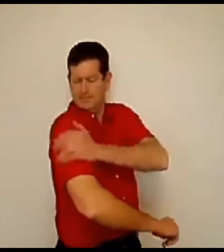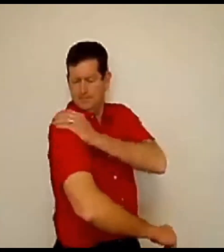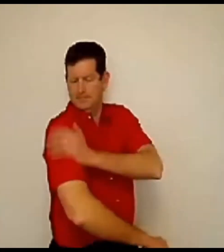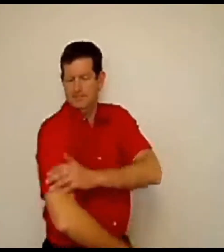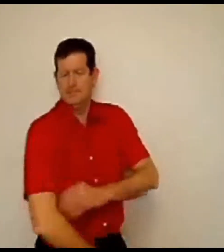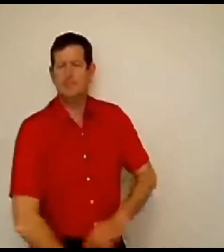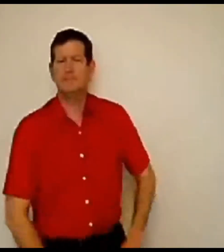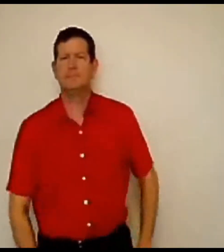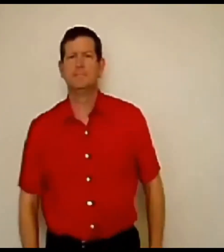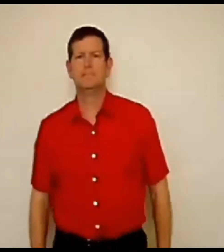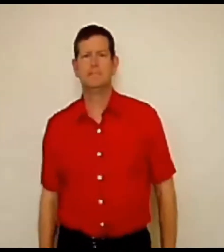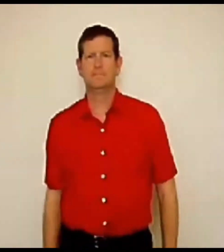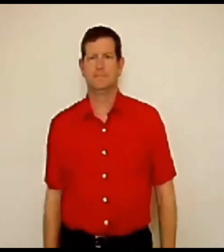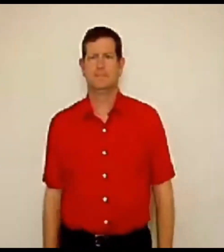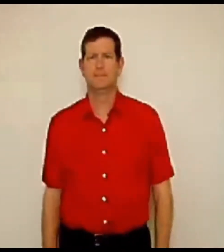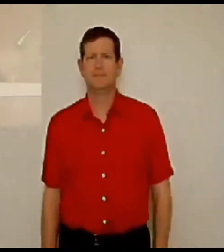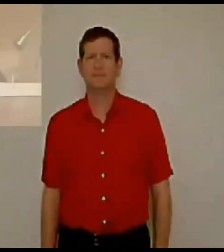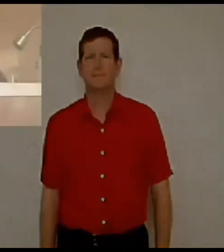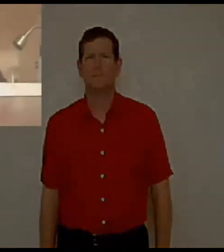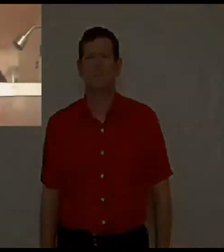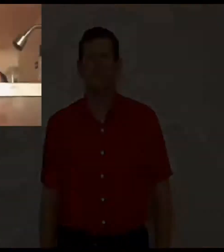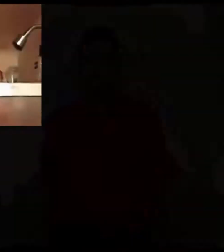Prendre un bain.